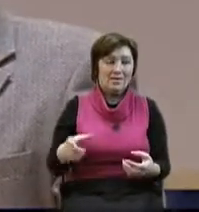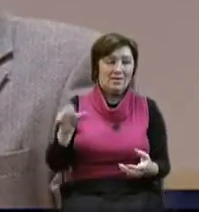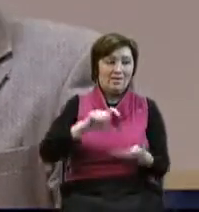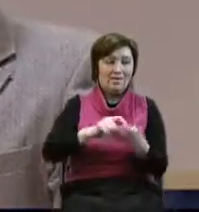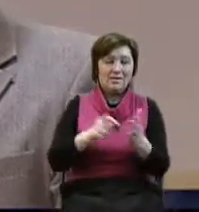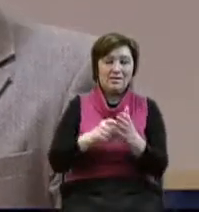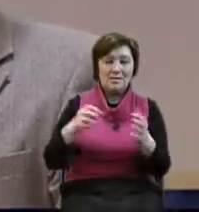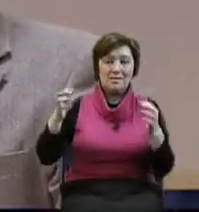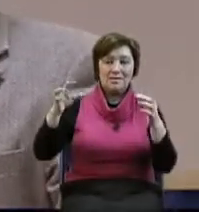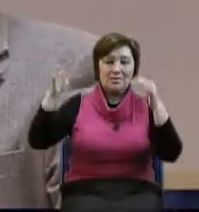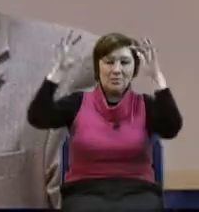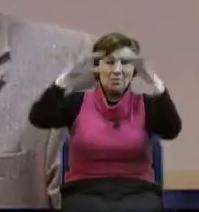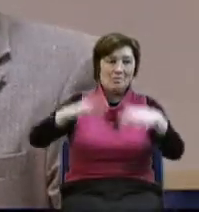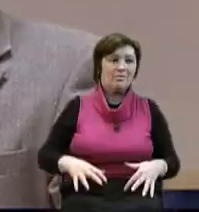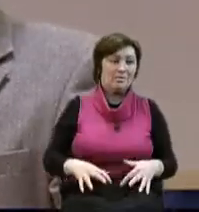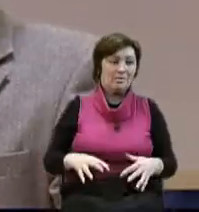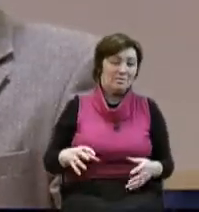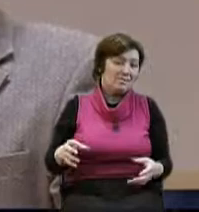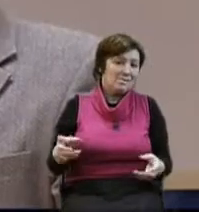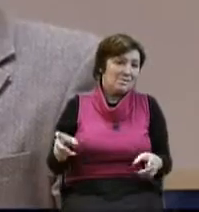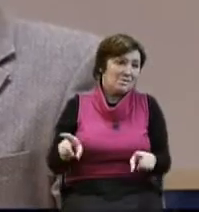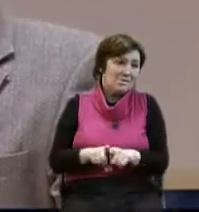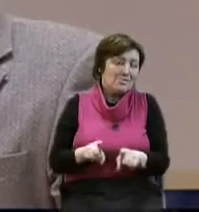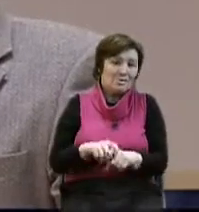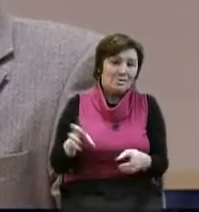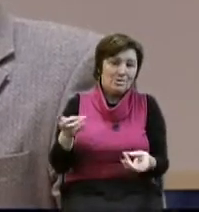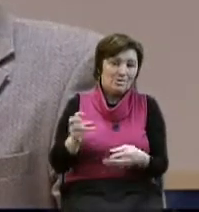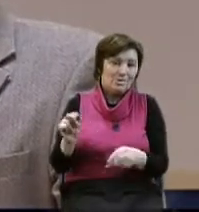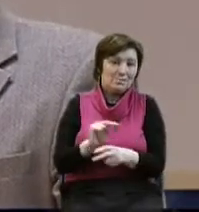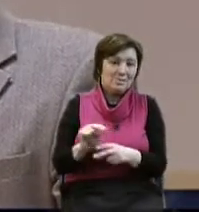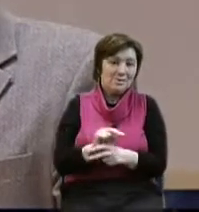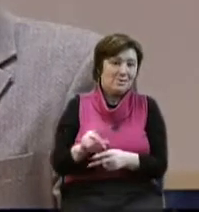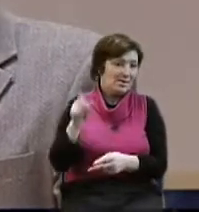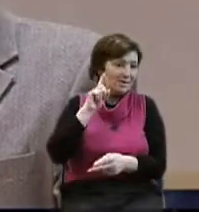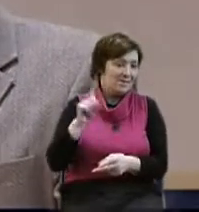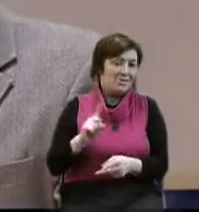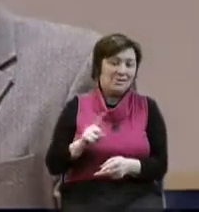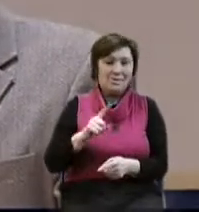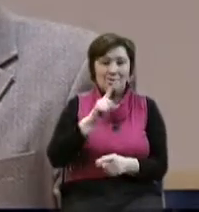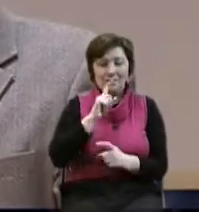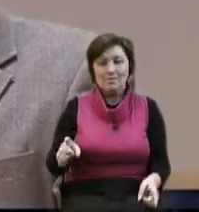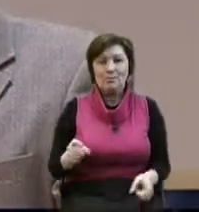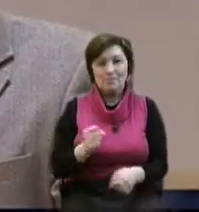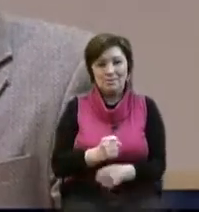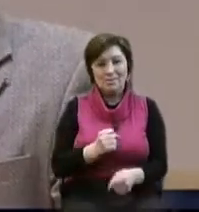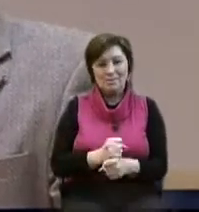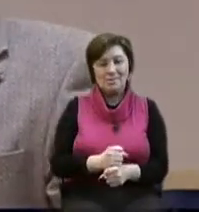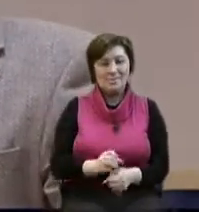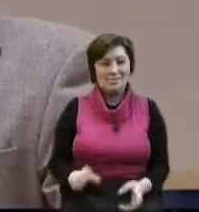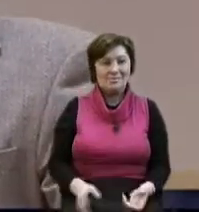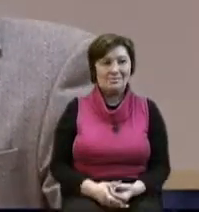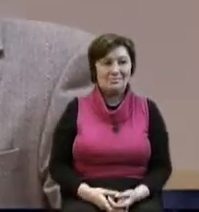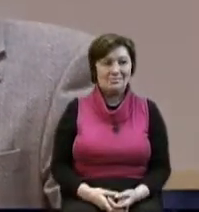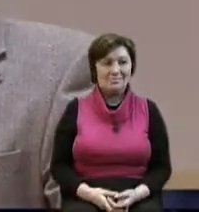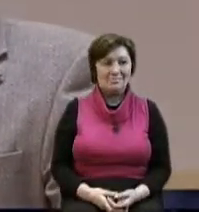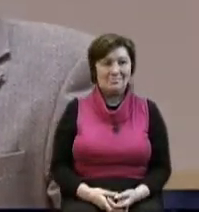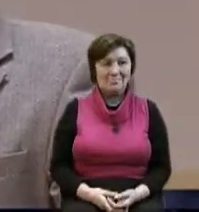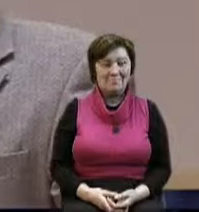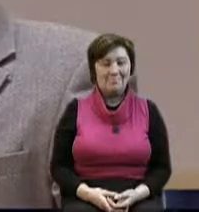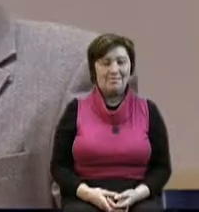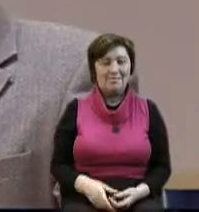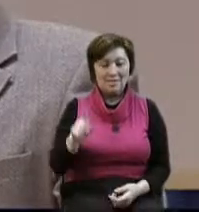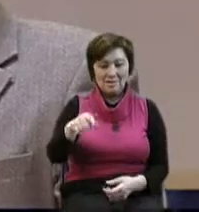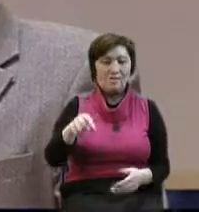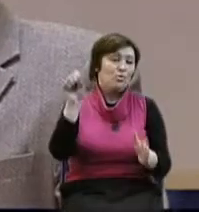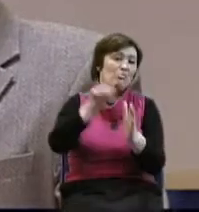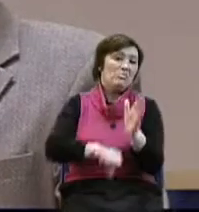будет никакого греха, если будете это делать. Но евреи бы это не делали, потому что их нагромождение, их правило на правило, их даже убивали, они